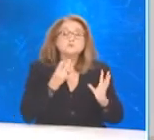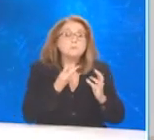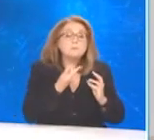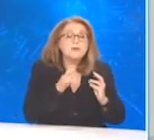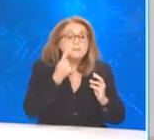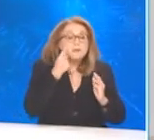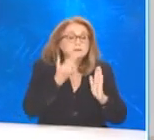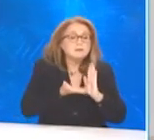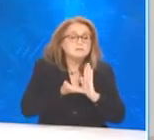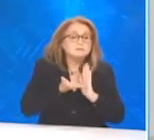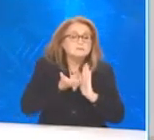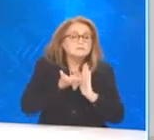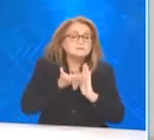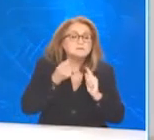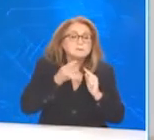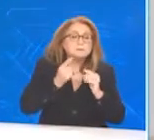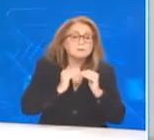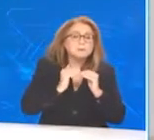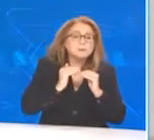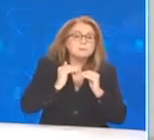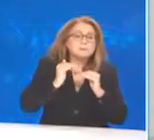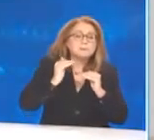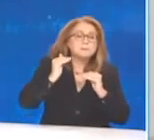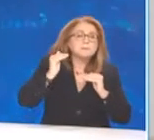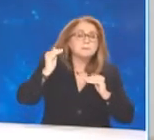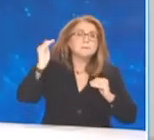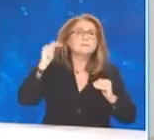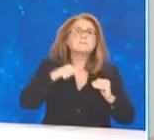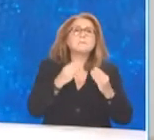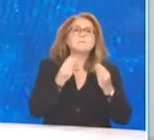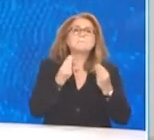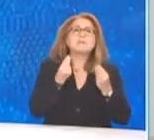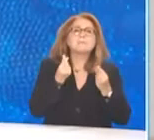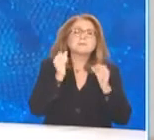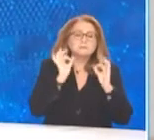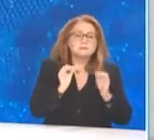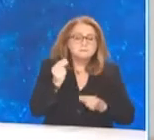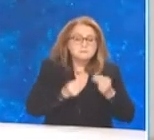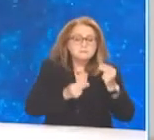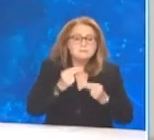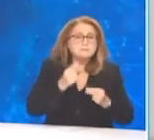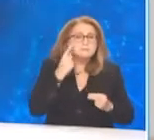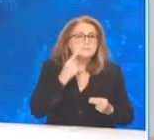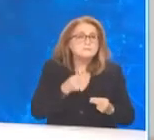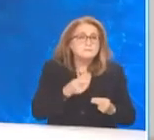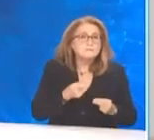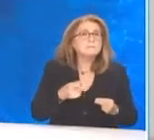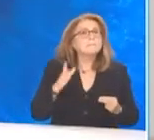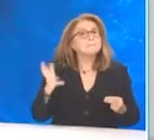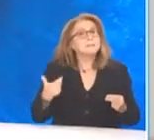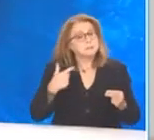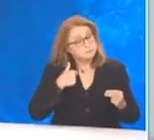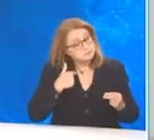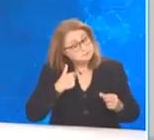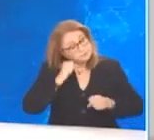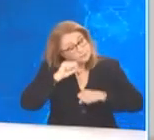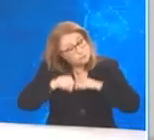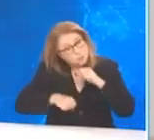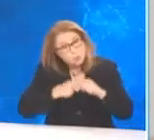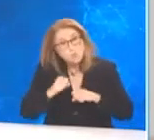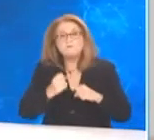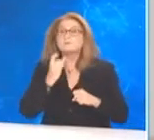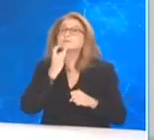αύξησης ο οποίος διαφέρνεται τις τελευταίες μέρες. Όμως σας λέω ότι δουλεύουμε πάρα πολύ σκληρά και καθημερινά σε επιμέρους ζητήματα που